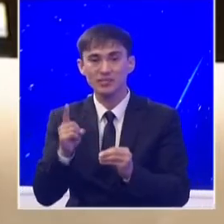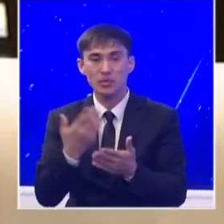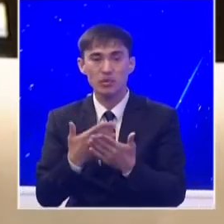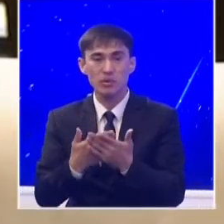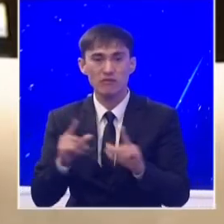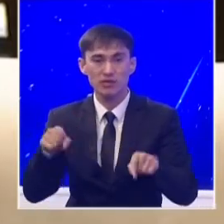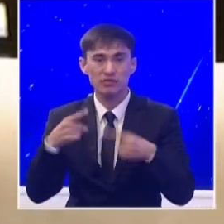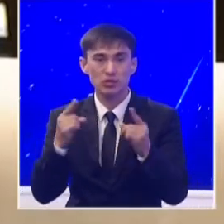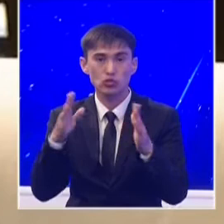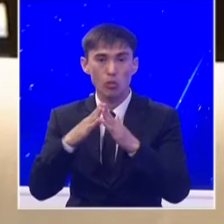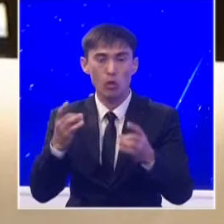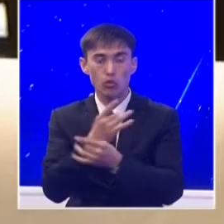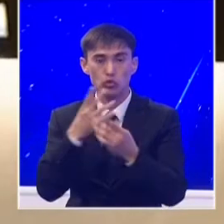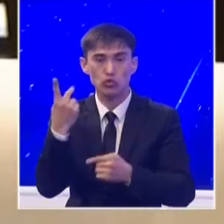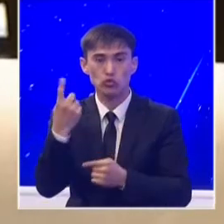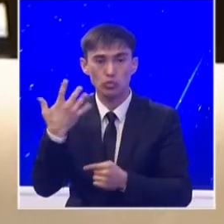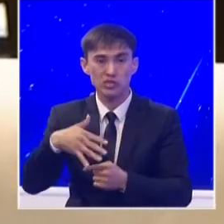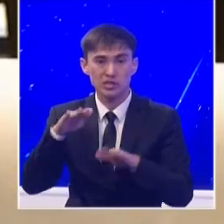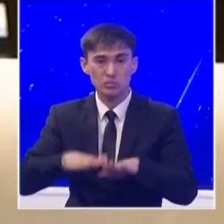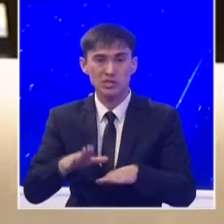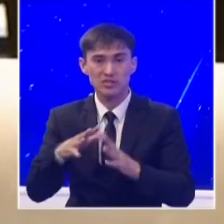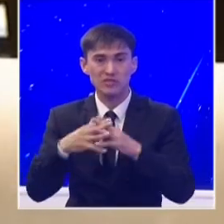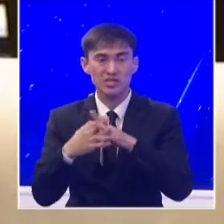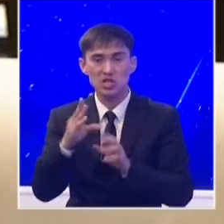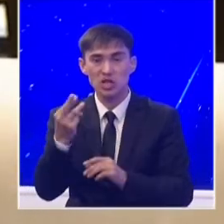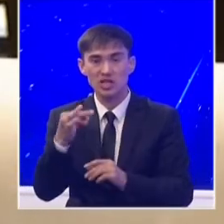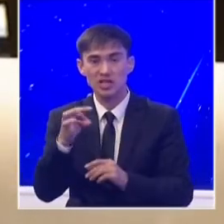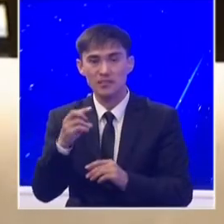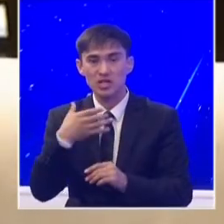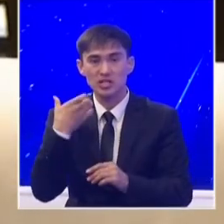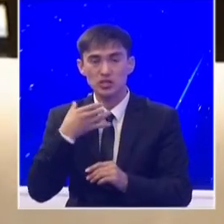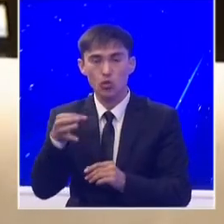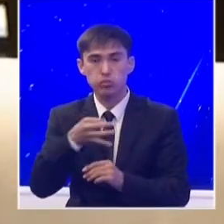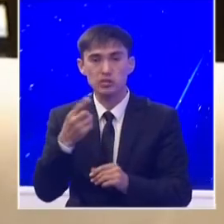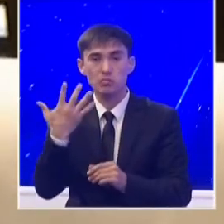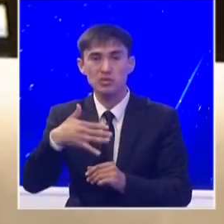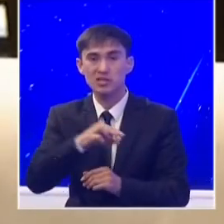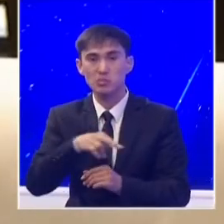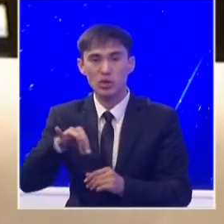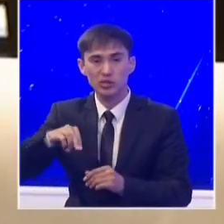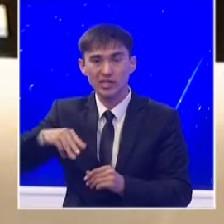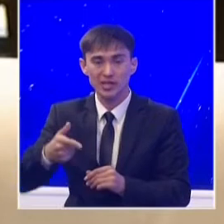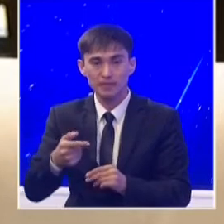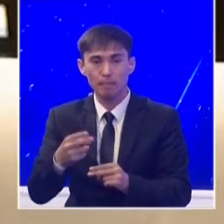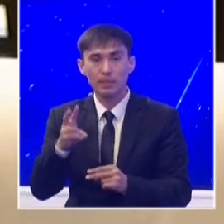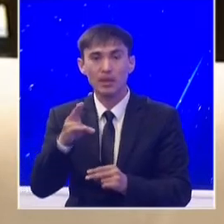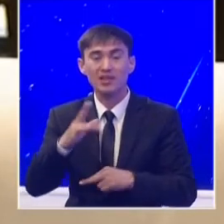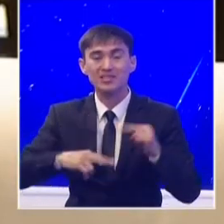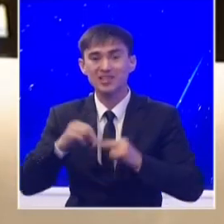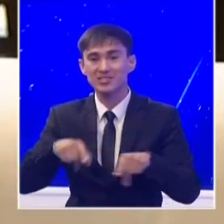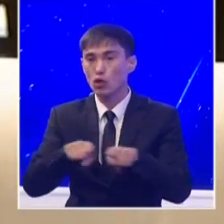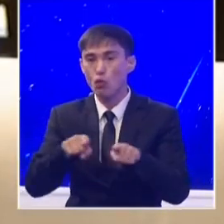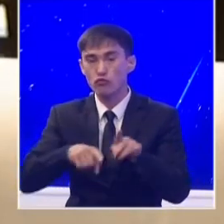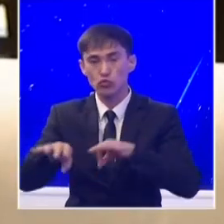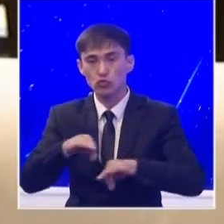возведение дома культуры на 150 мест силе шалтия кызылординской области оценивается в 50 миллионов тенге но она строительство такого